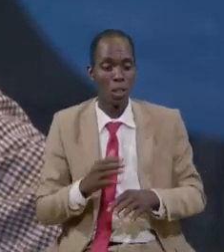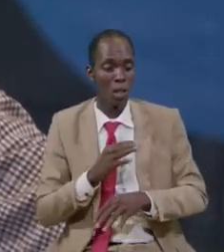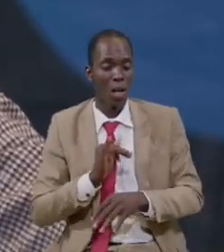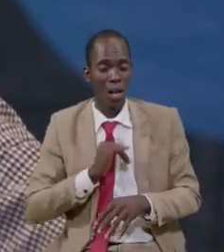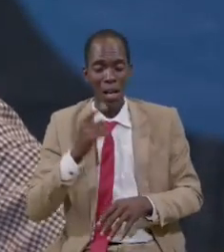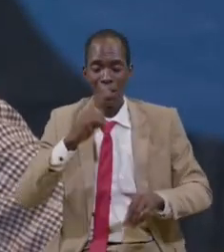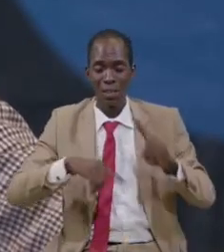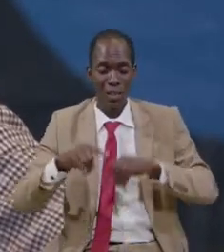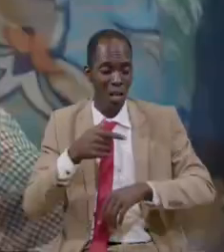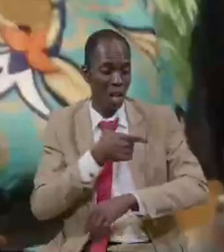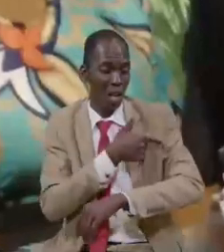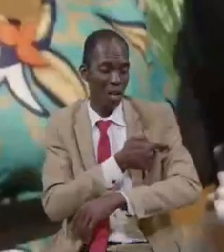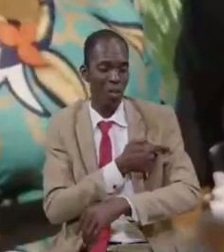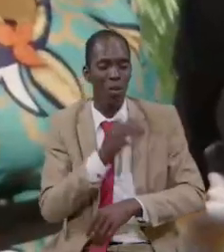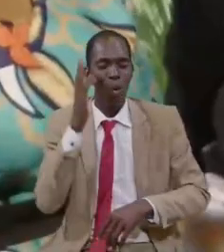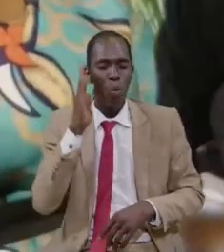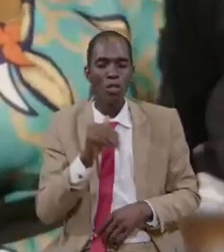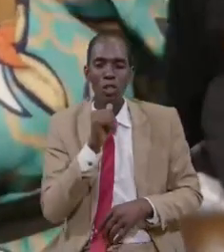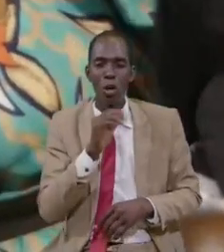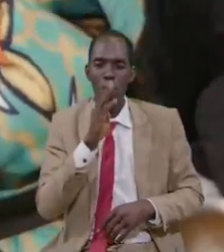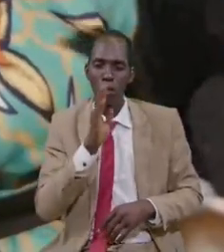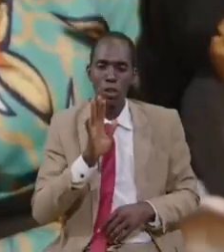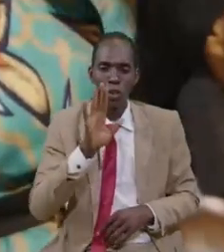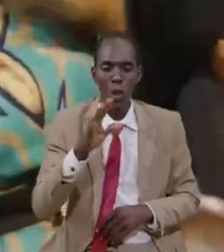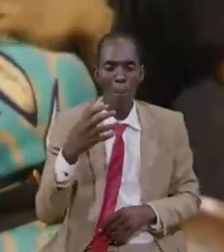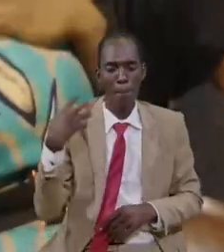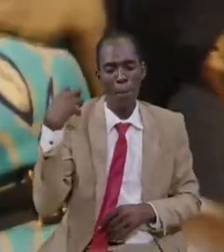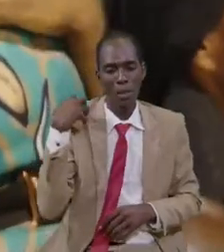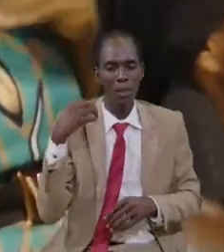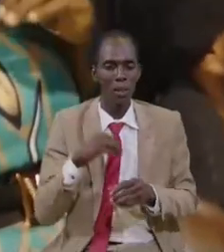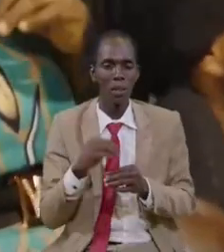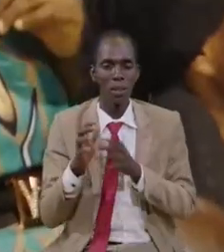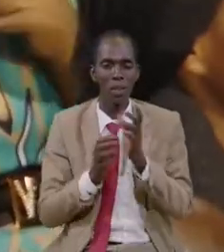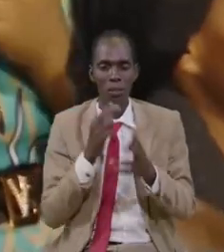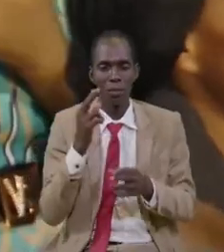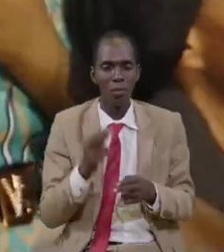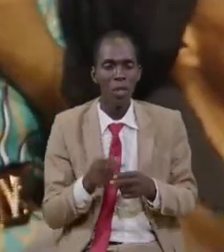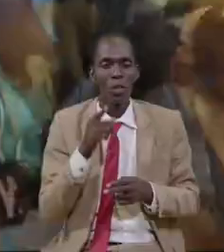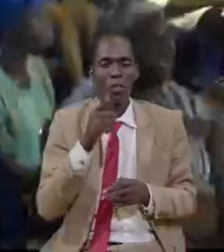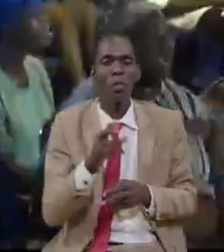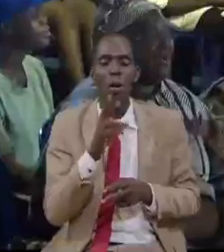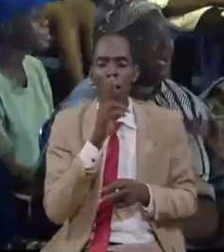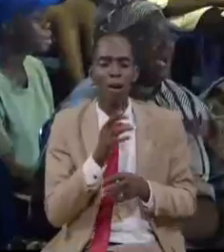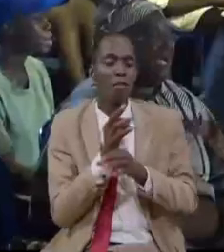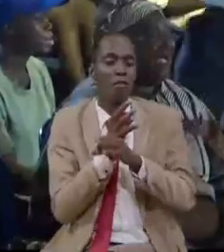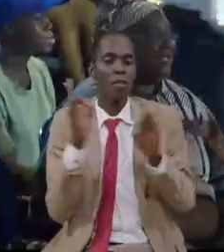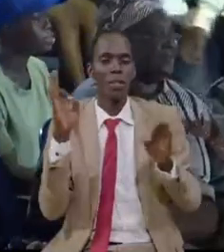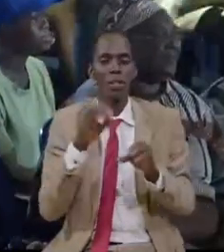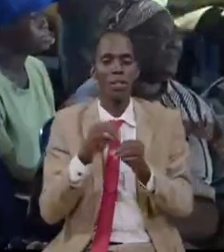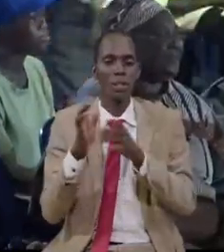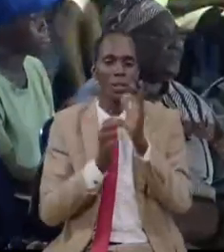Les drogues ne seront plus mon maître. Tu es libre au nom de